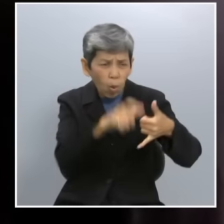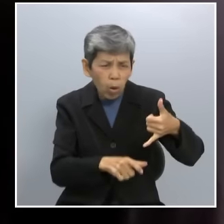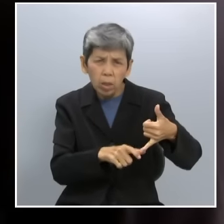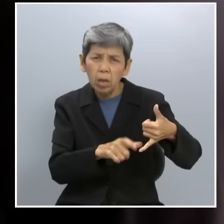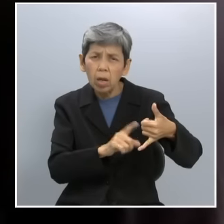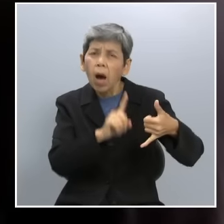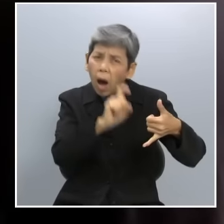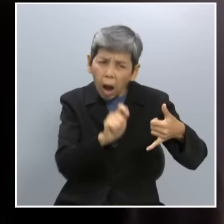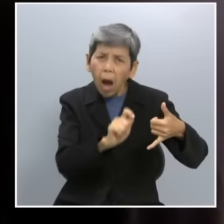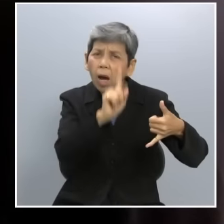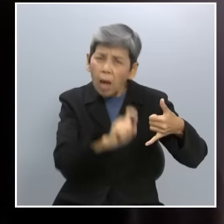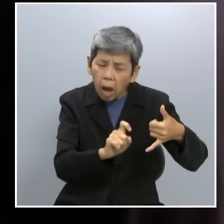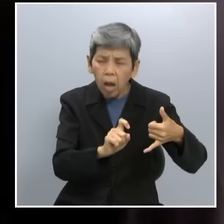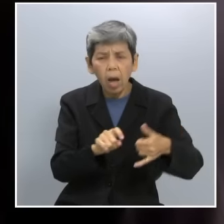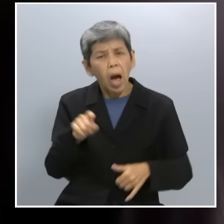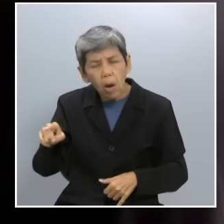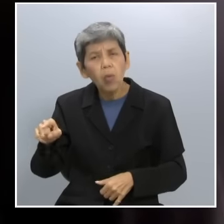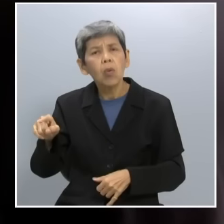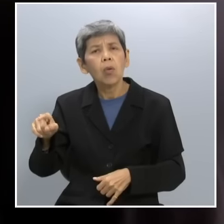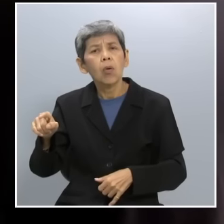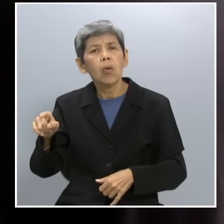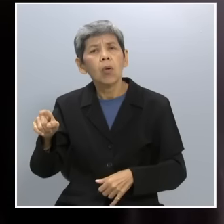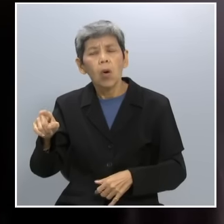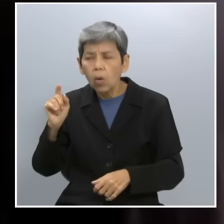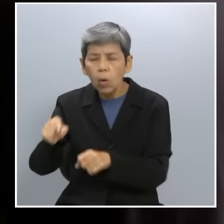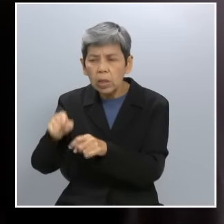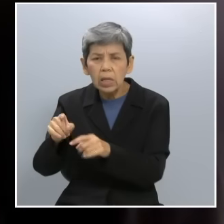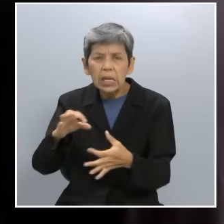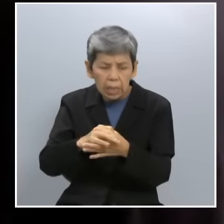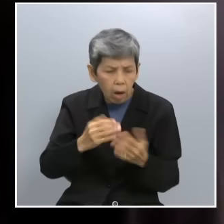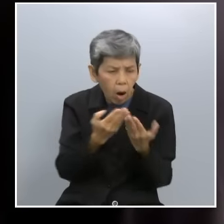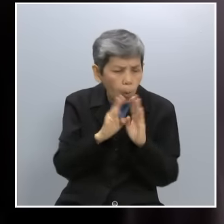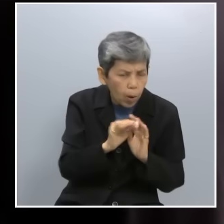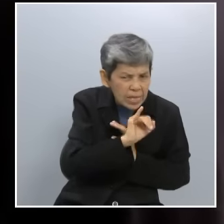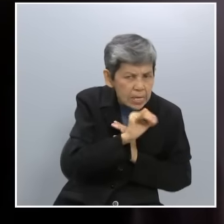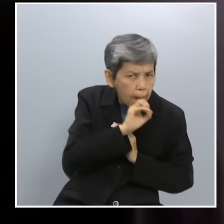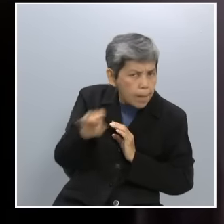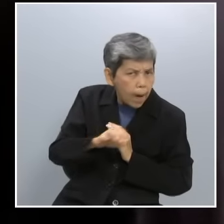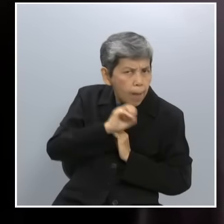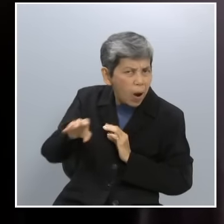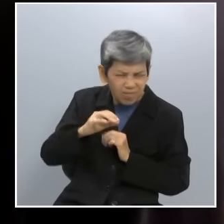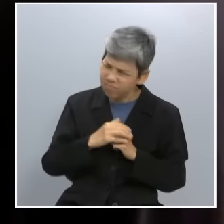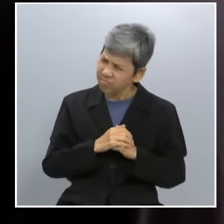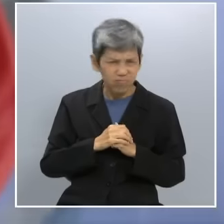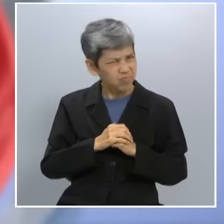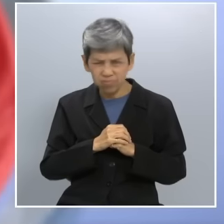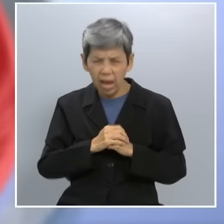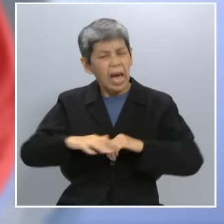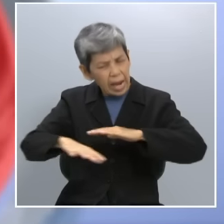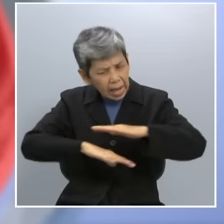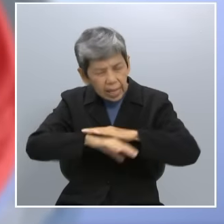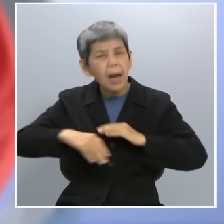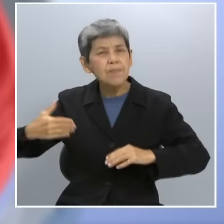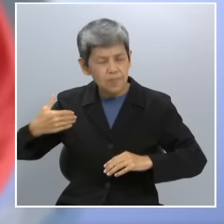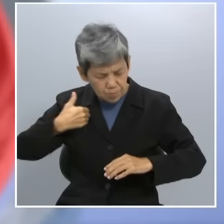รักไปแล้วคนนึงแต่กลับการเป็นบอกว่าคนเป็นหนอนเกลือเป็นหนอนคนในบ้านเป็นหนอนออซึ่งทุกอย่างมันมีหลักฐานหมดนะ